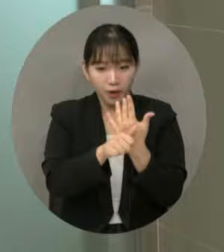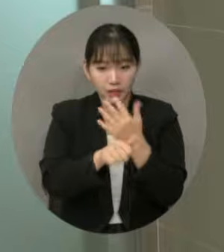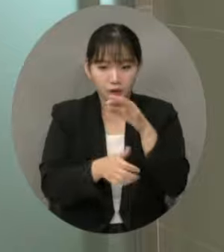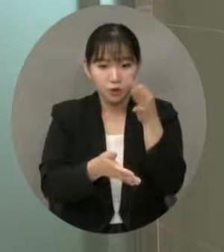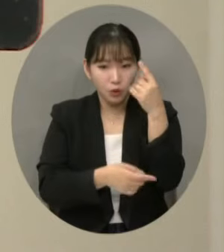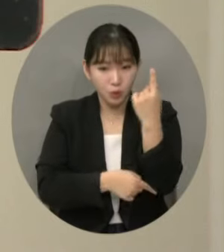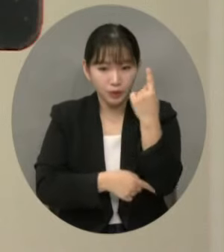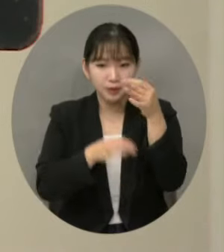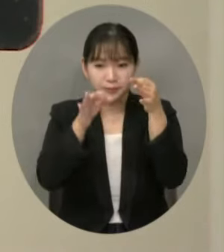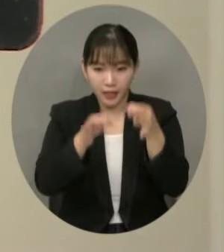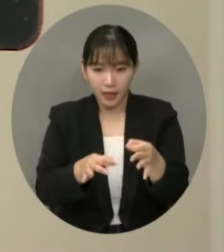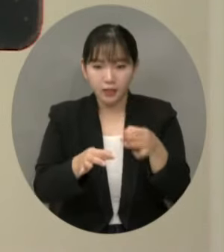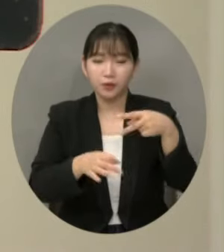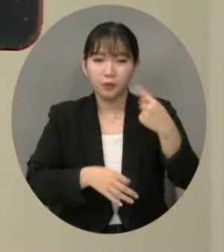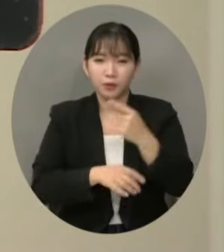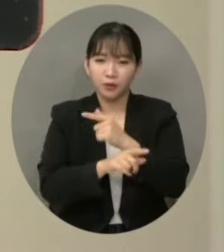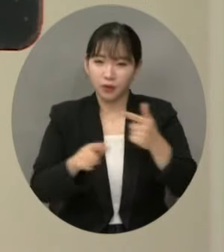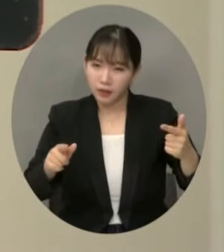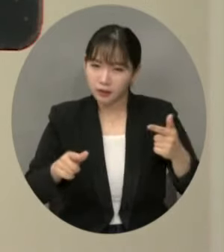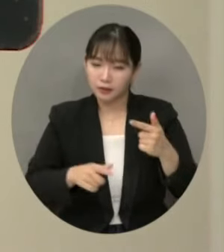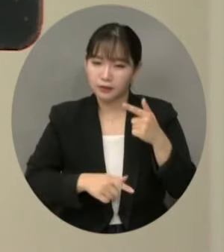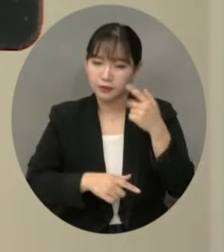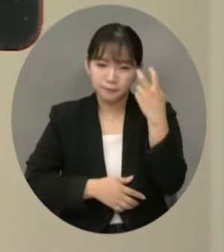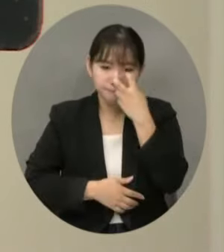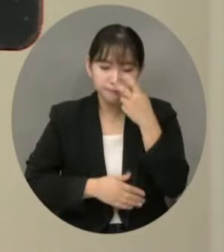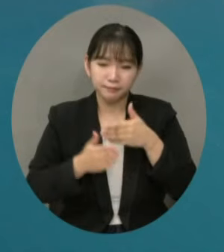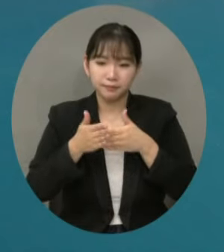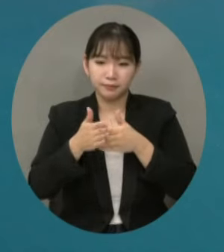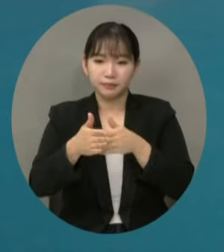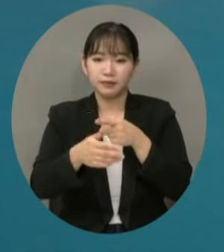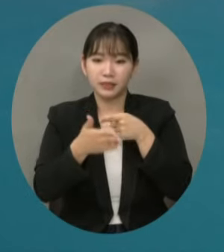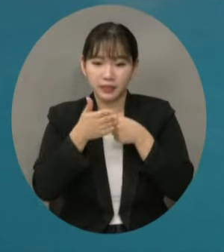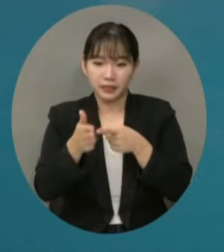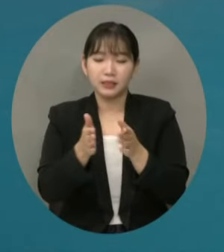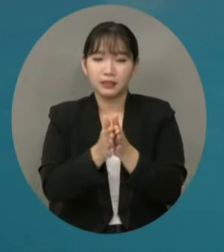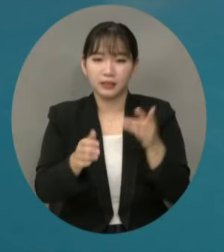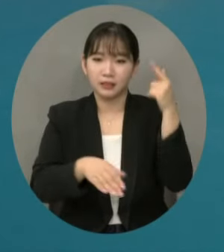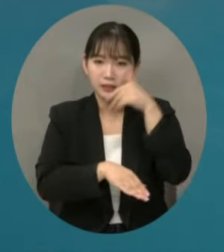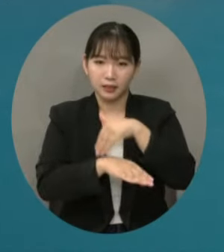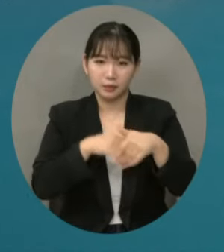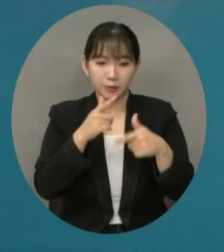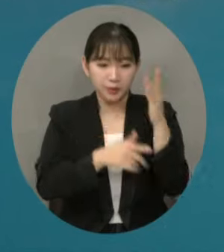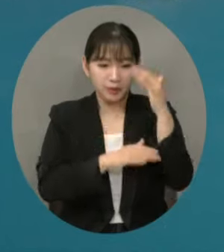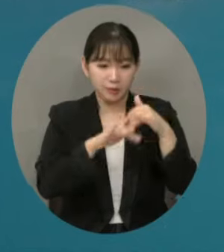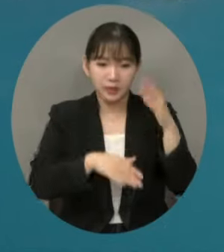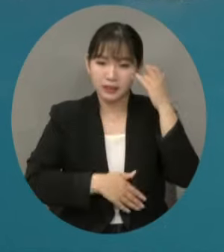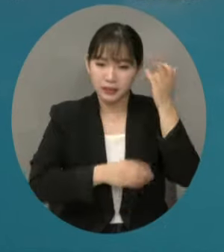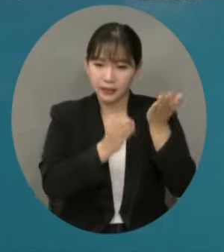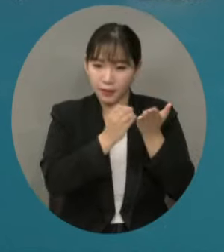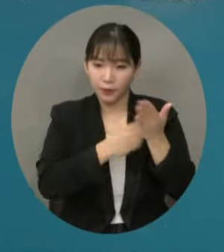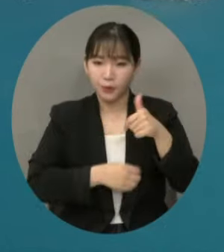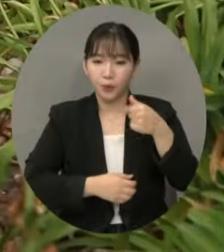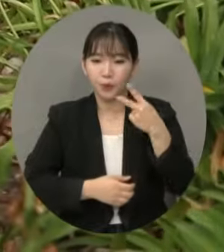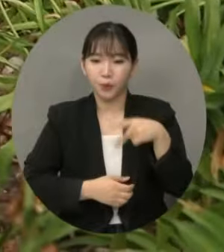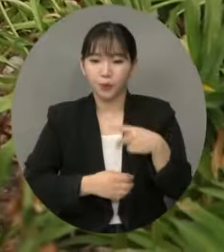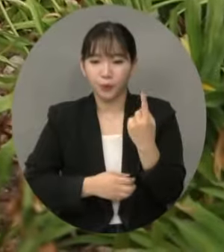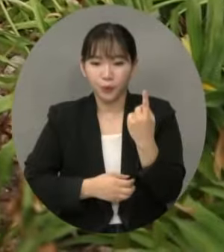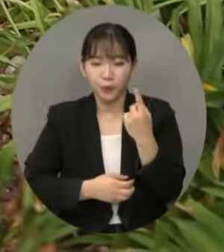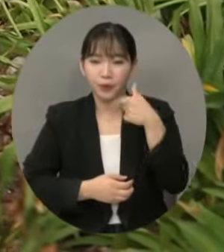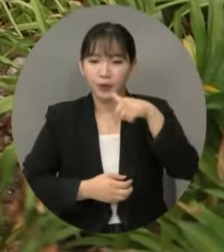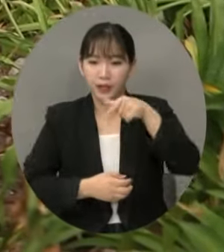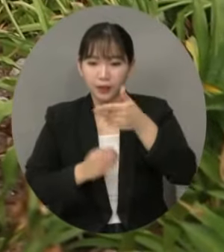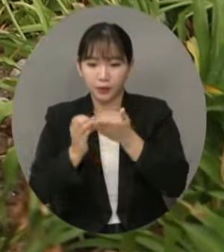요금 감면도 종합적으로 검토해 시행하기로 했습니다. 목포 시민이 흑산도나 홍도, 가거도 등